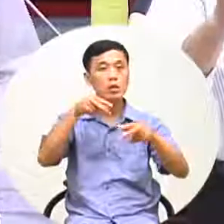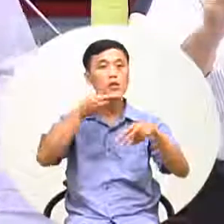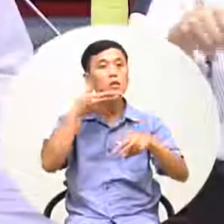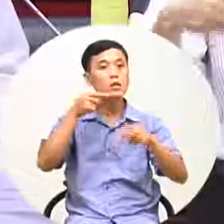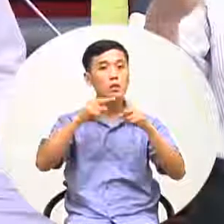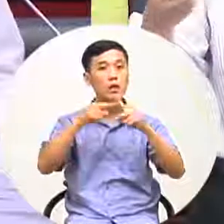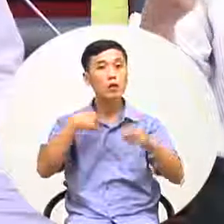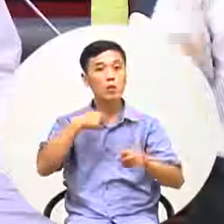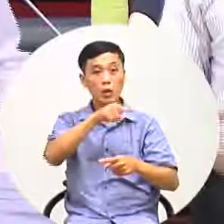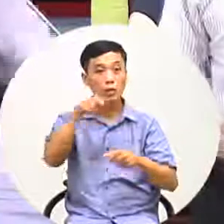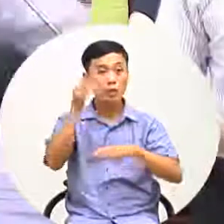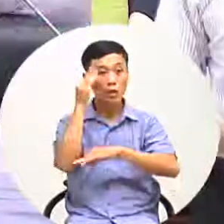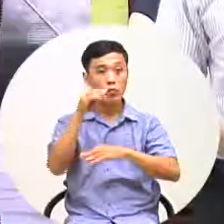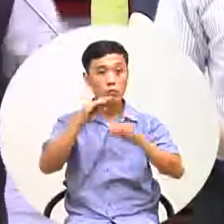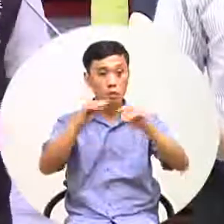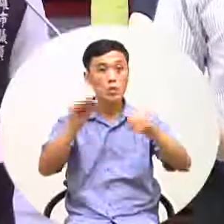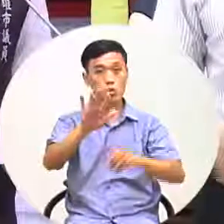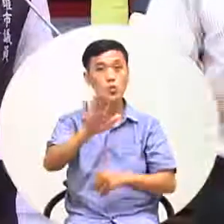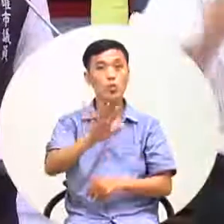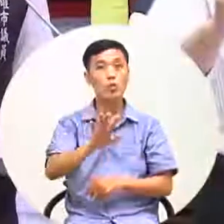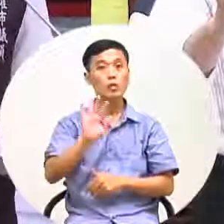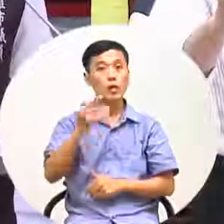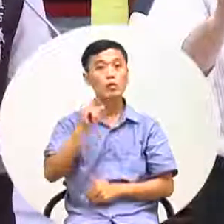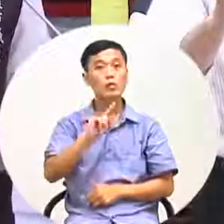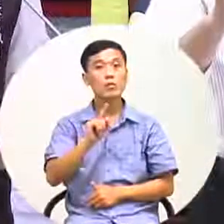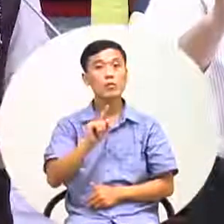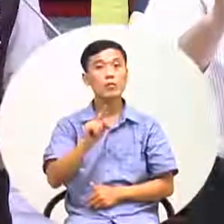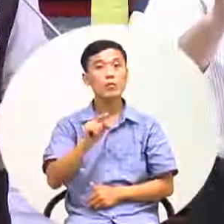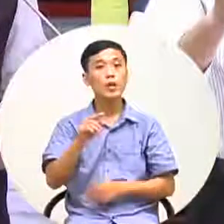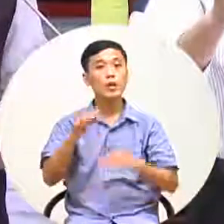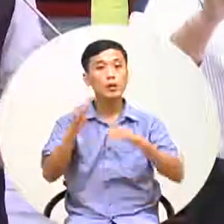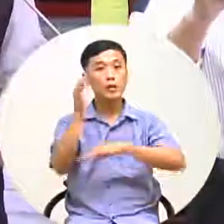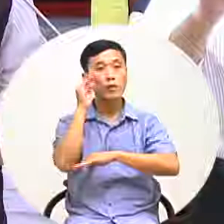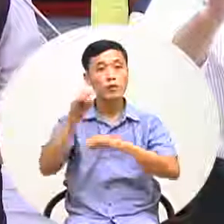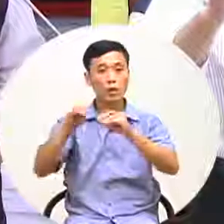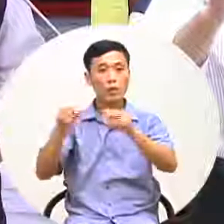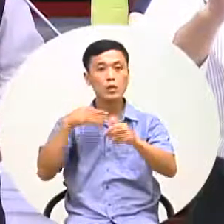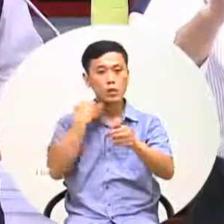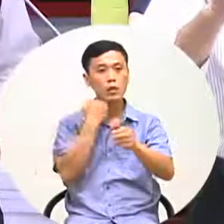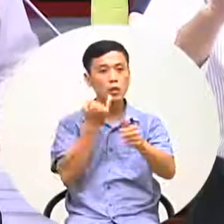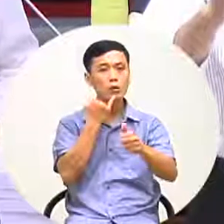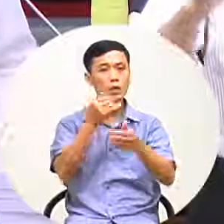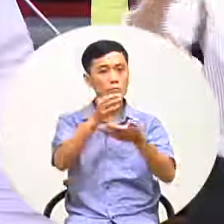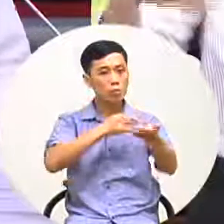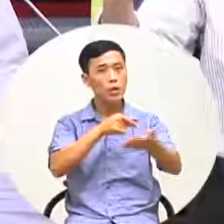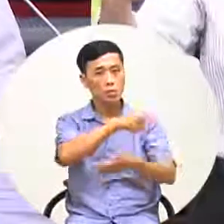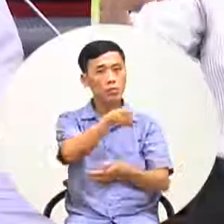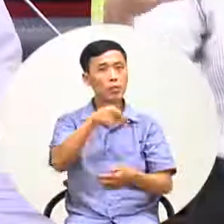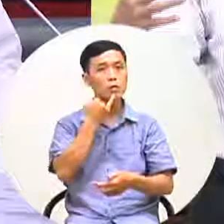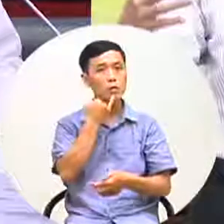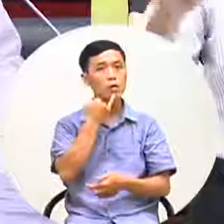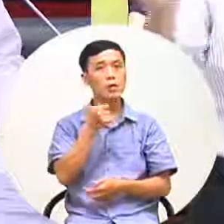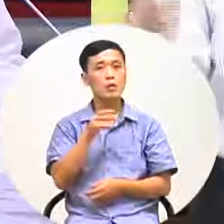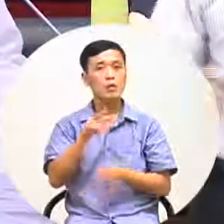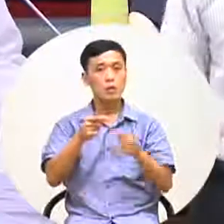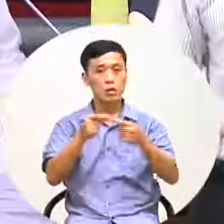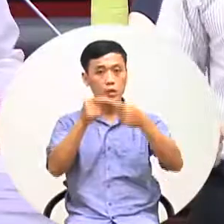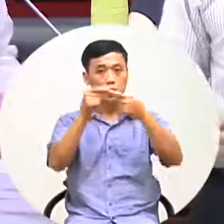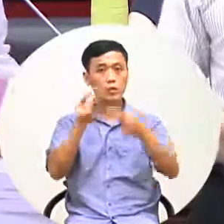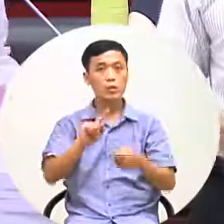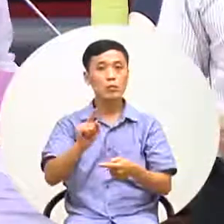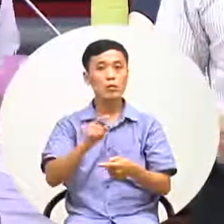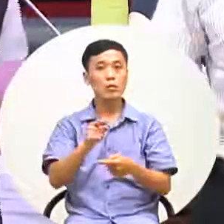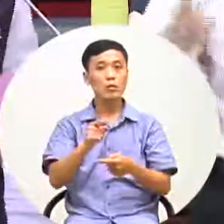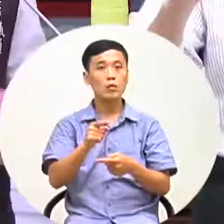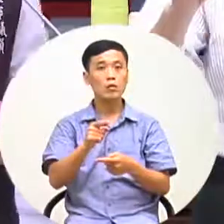家也有啊，但是 公家的为什么卖给他们呢？ 因为第一个哈，他政府没有放领政策已